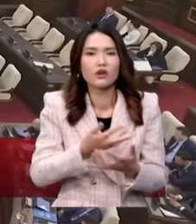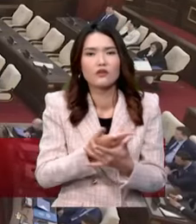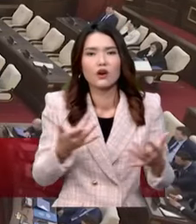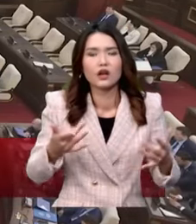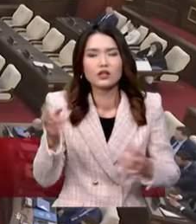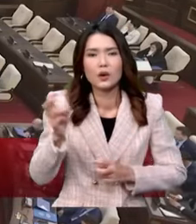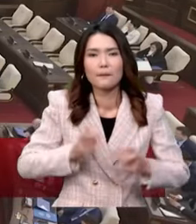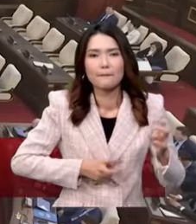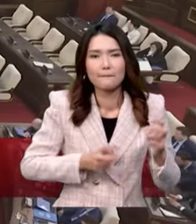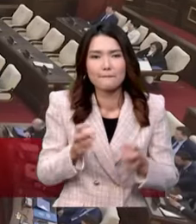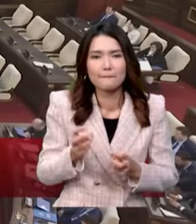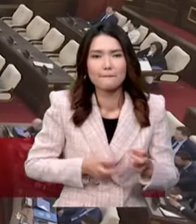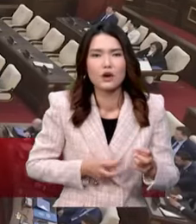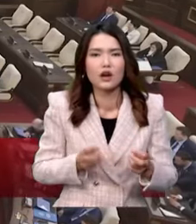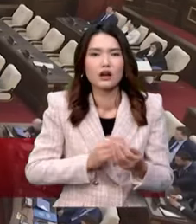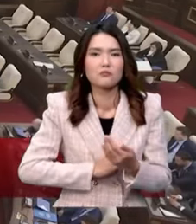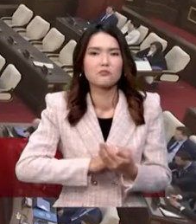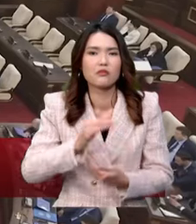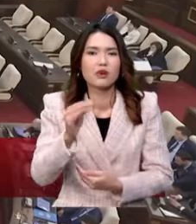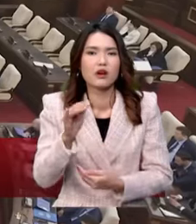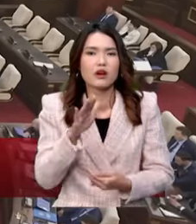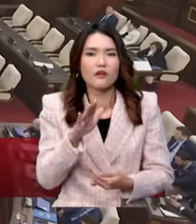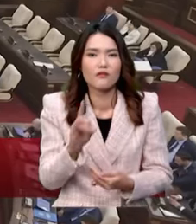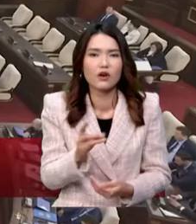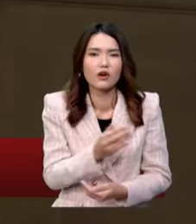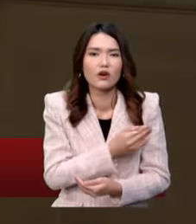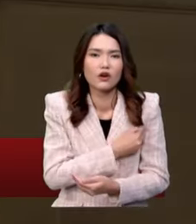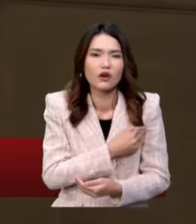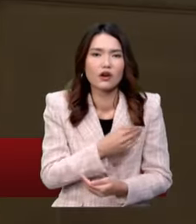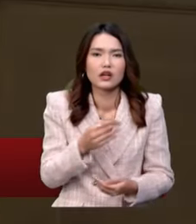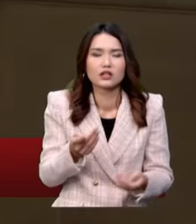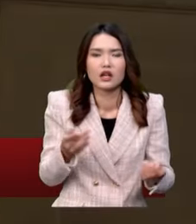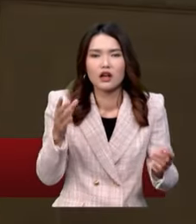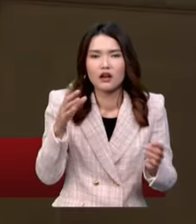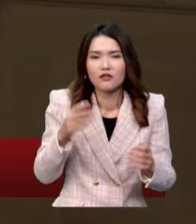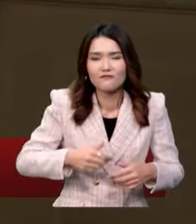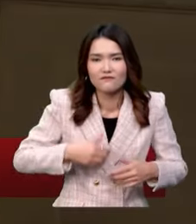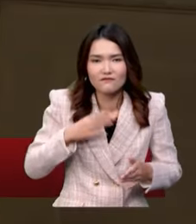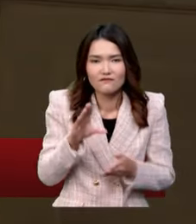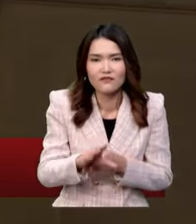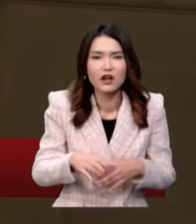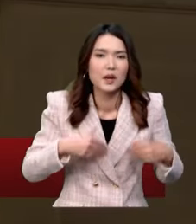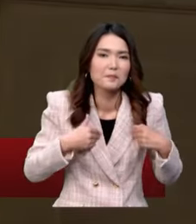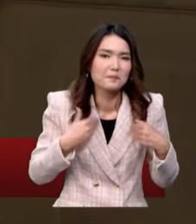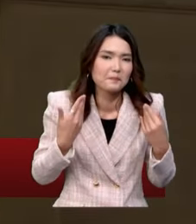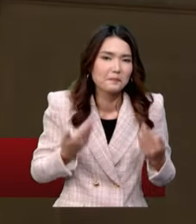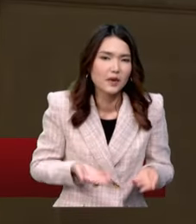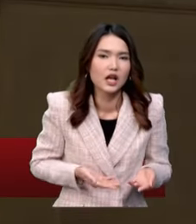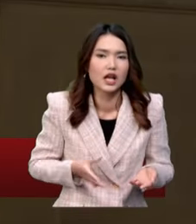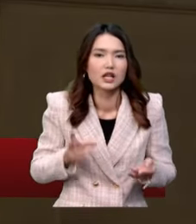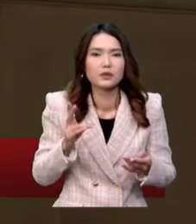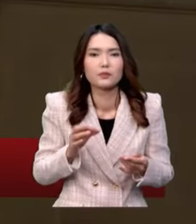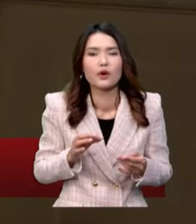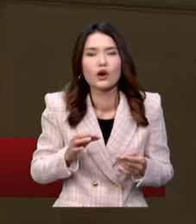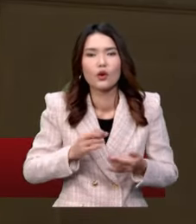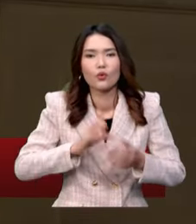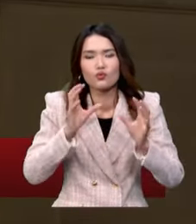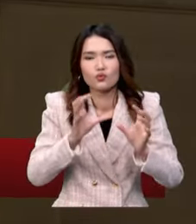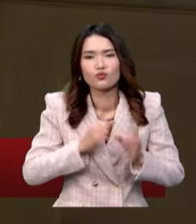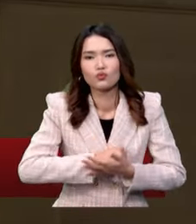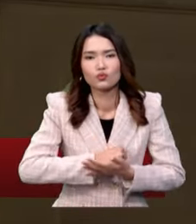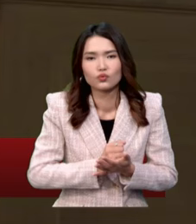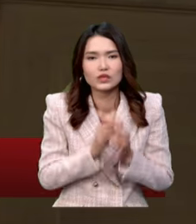промышленные складские помещения. Вы хотите внести предложение по узаконению